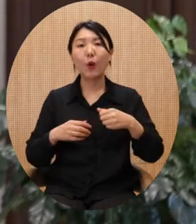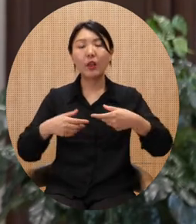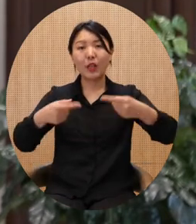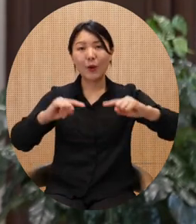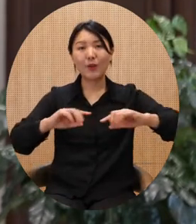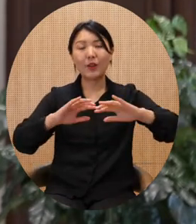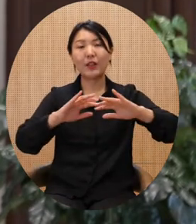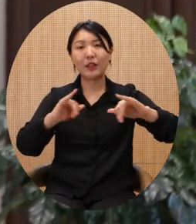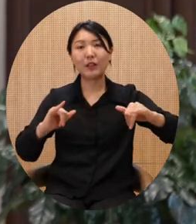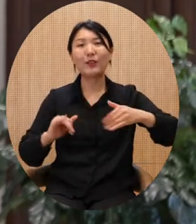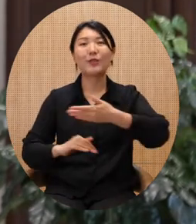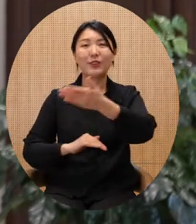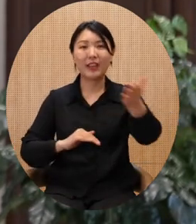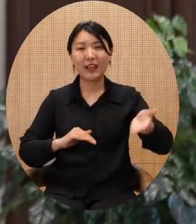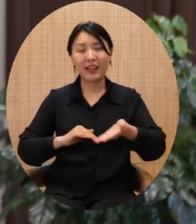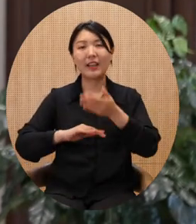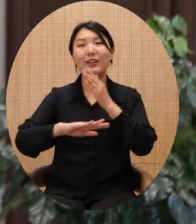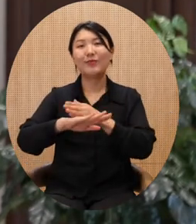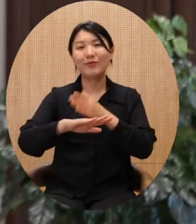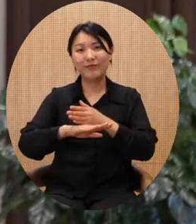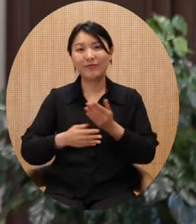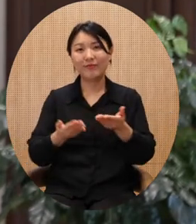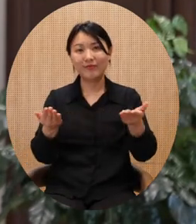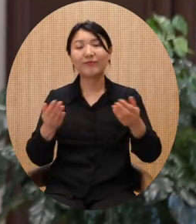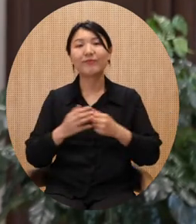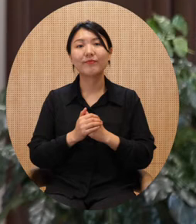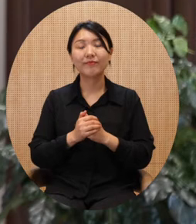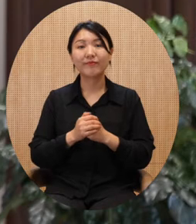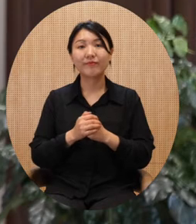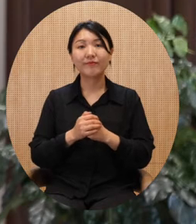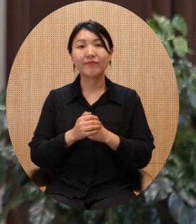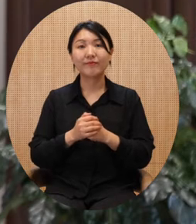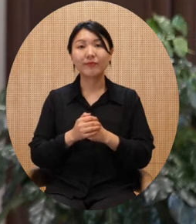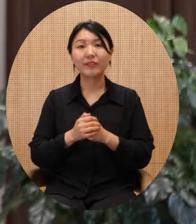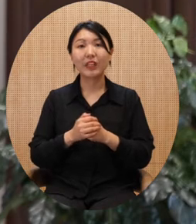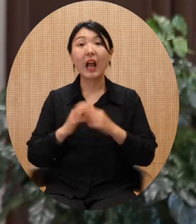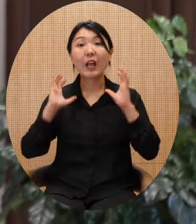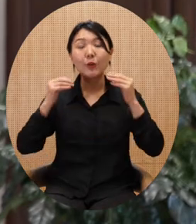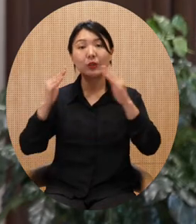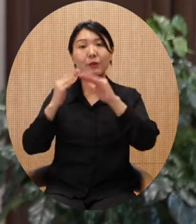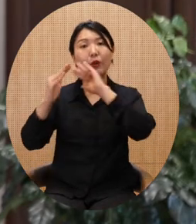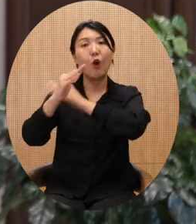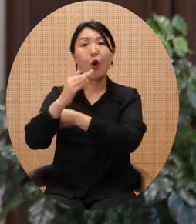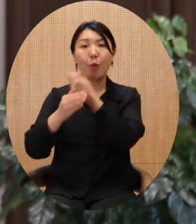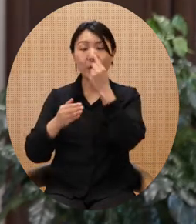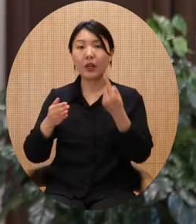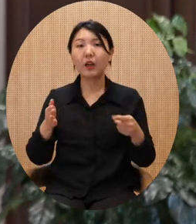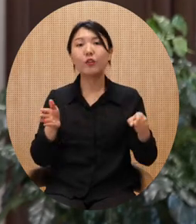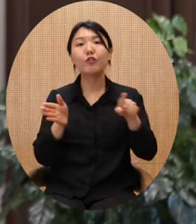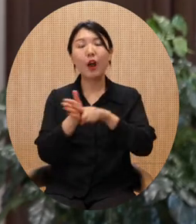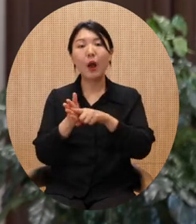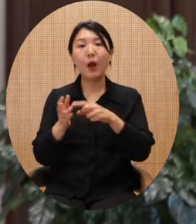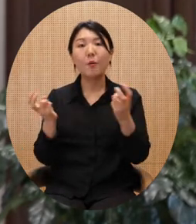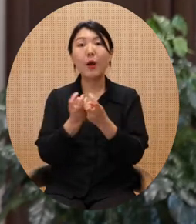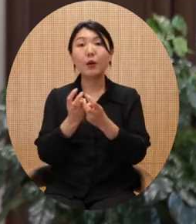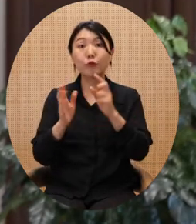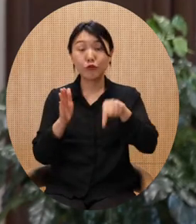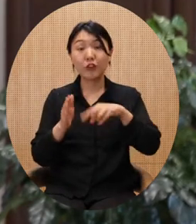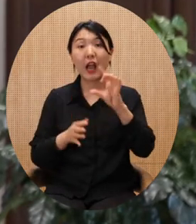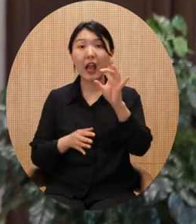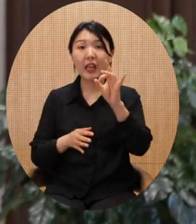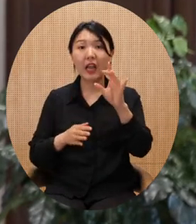내빈분들께도 감사를 드립니다. 아동 주거권 보장을 위한 방법 중에 하나가